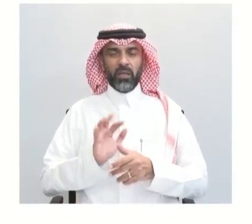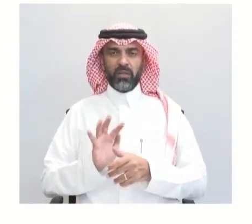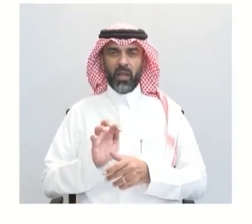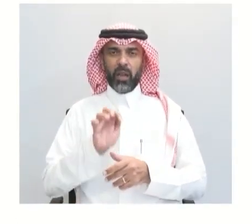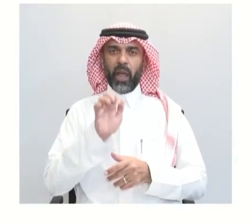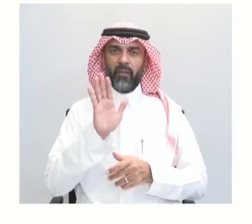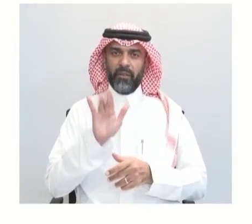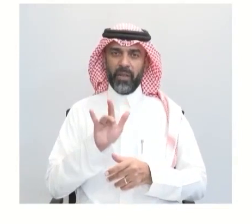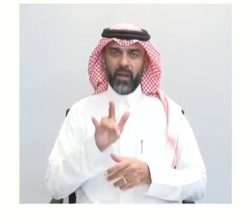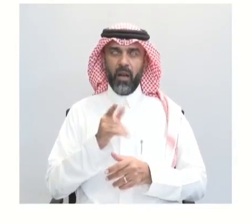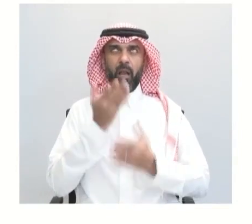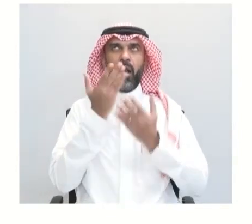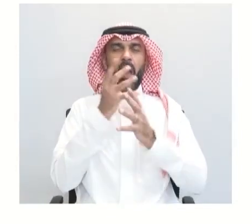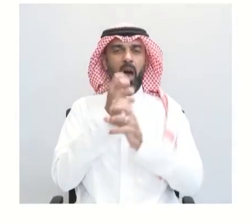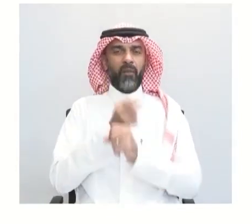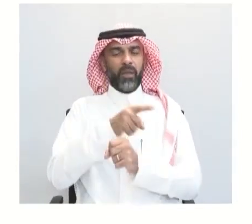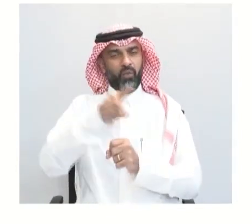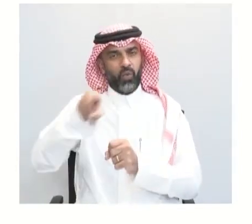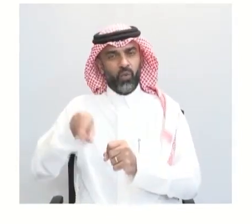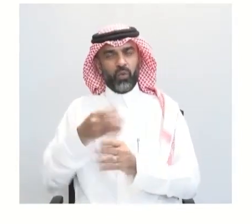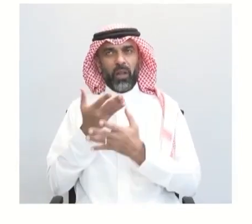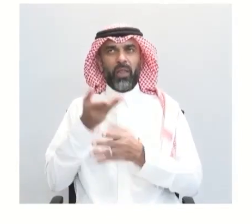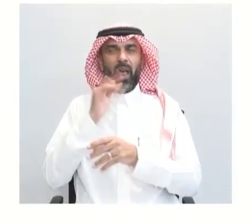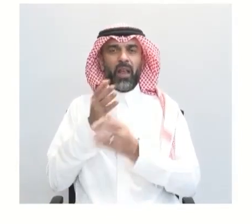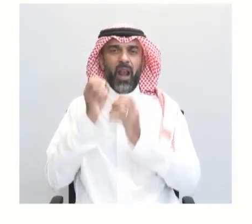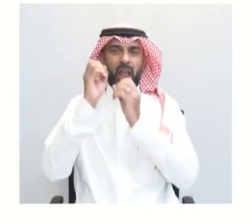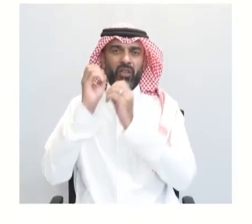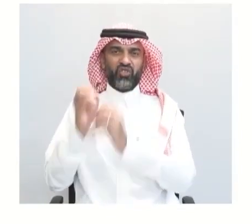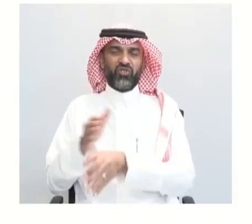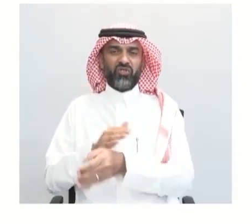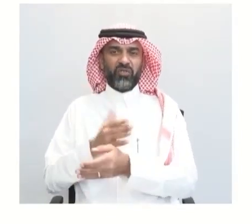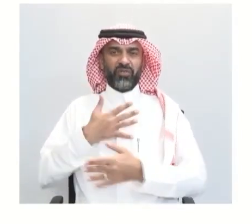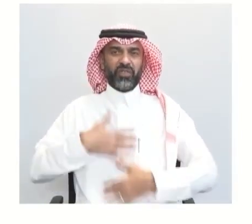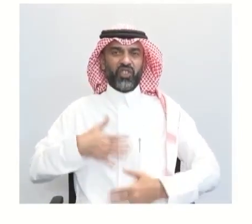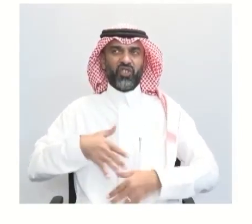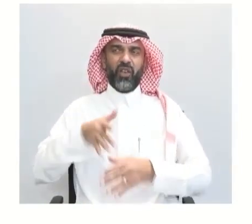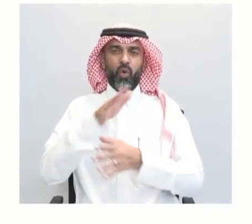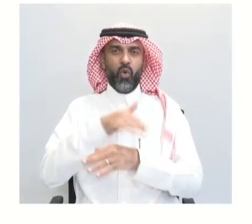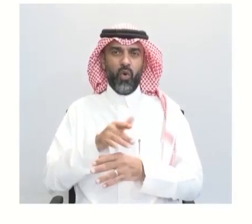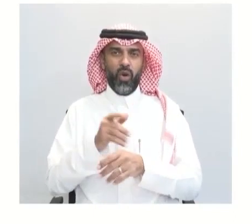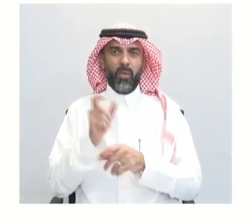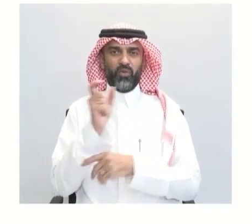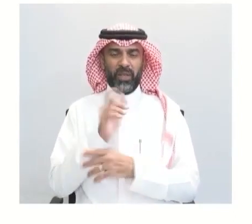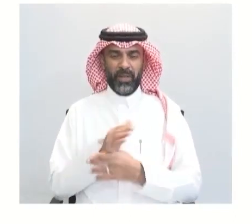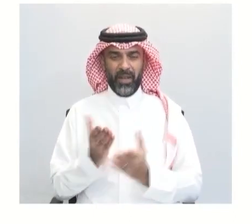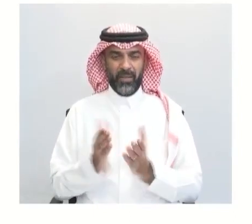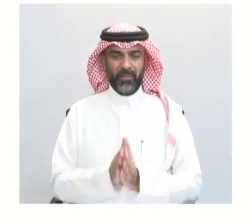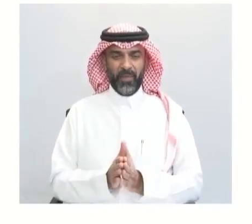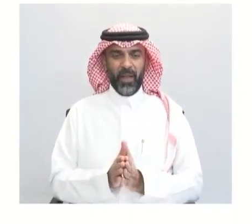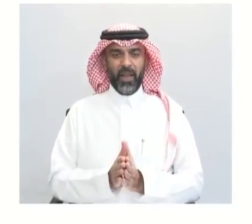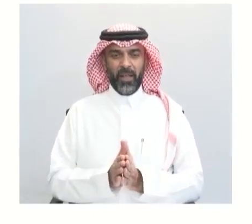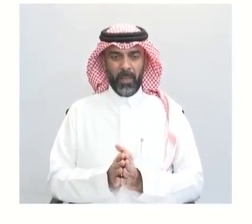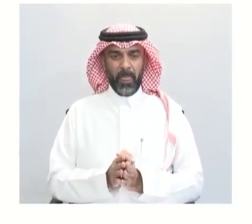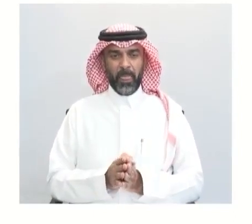الكليه نسال الله ان يجيرنا واياكم وان يشفي جميع مرضى المسلمين وذكرنا انها عباره عن نموات غير منطقيه داخل